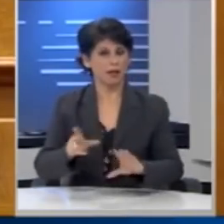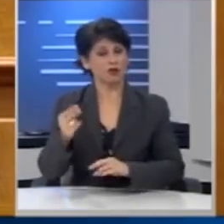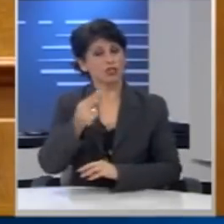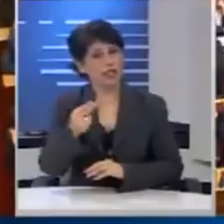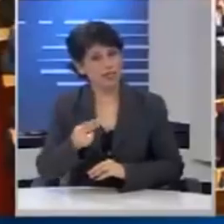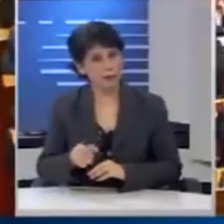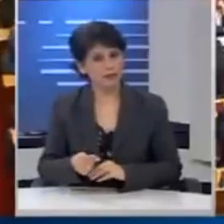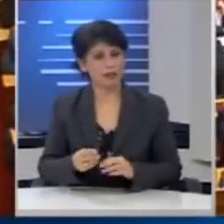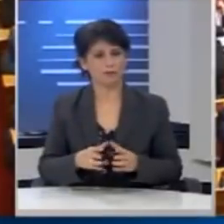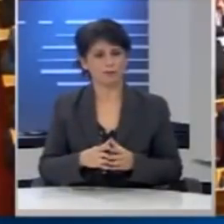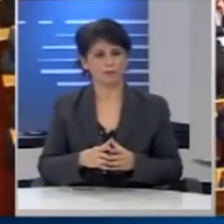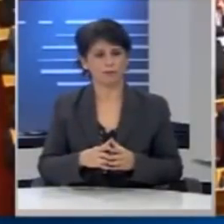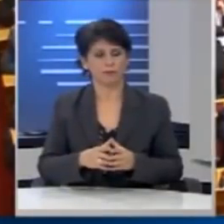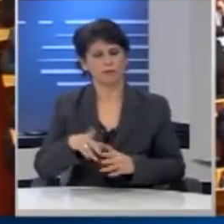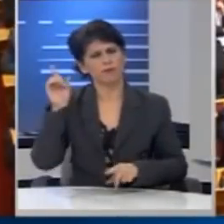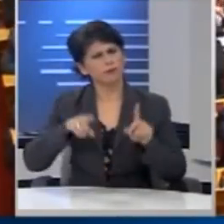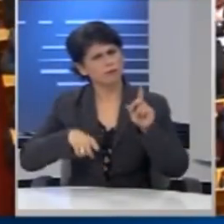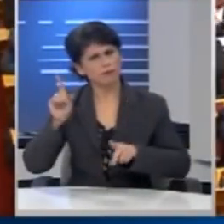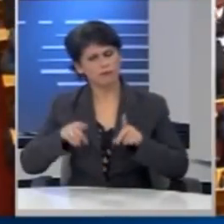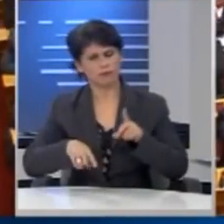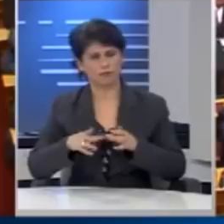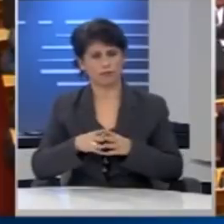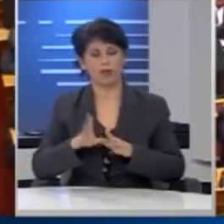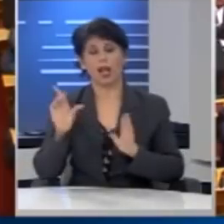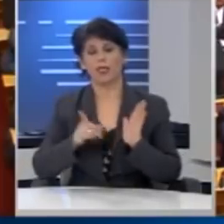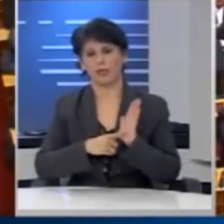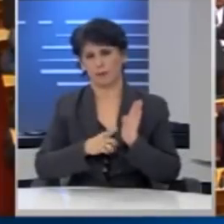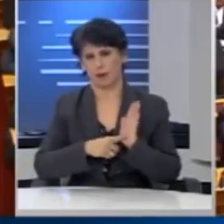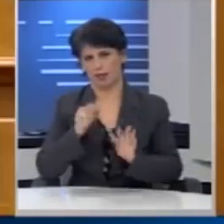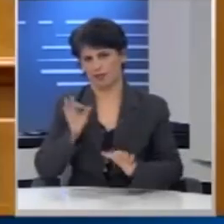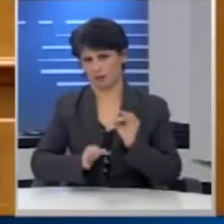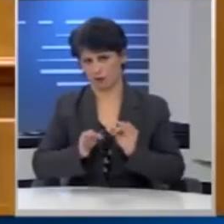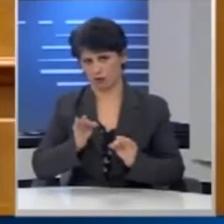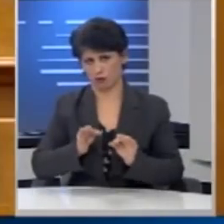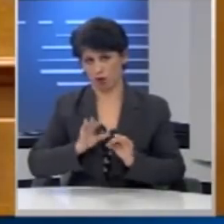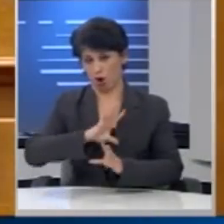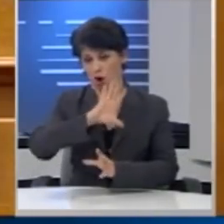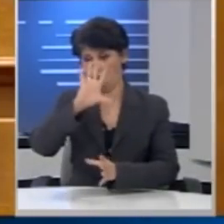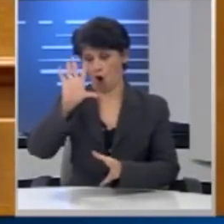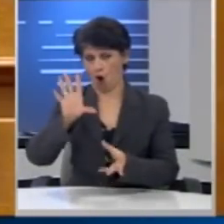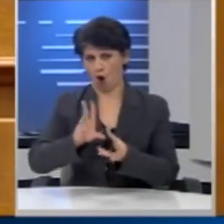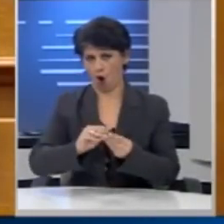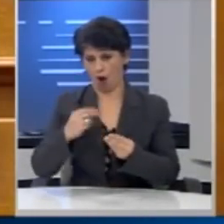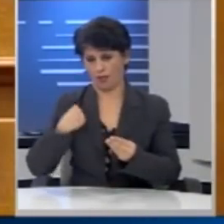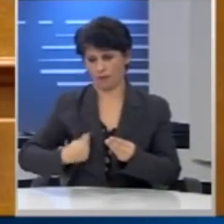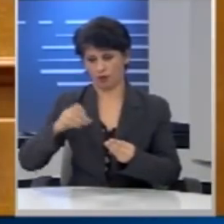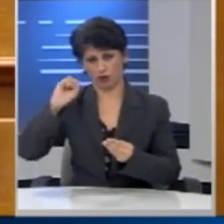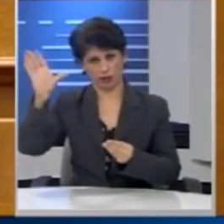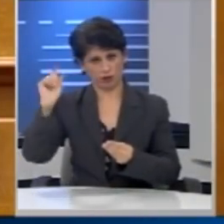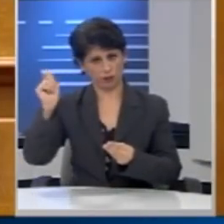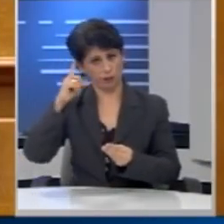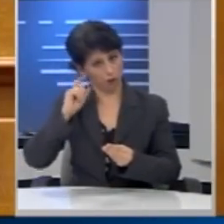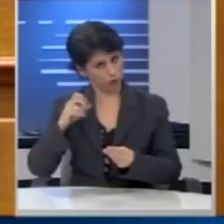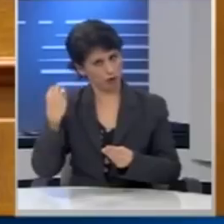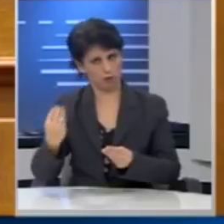για ζητήματα τα οποία μερικές φορές δεν πρέπει να συζητιώνται όλα δημόσια στην εξωτερική πολιτική,